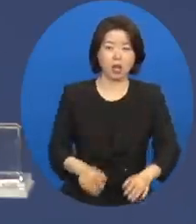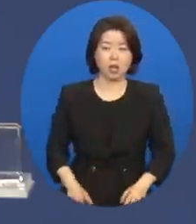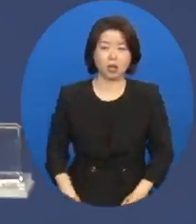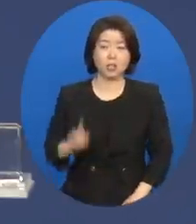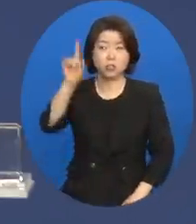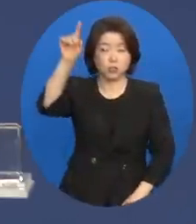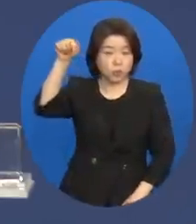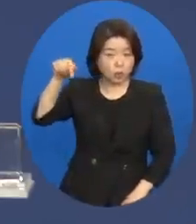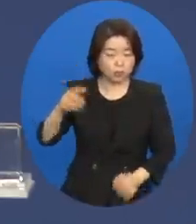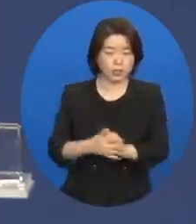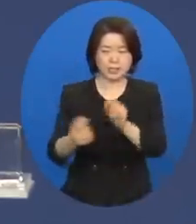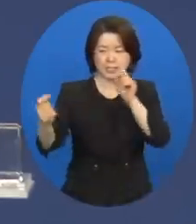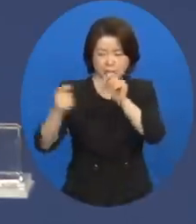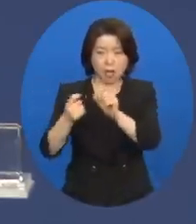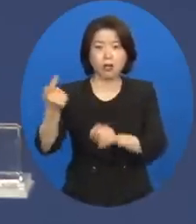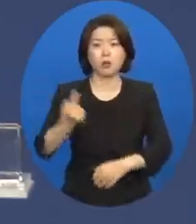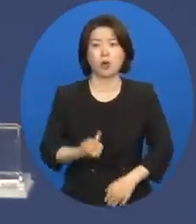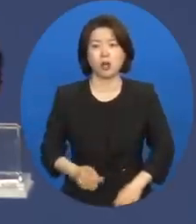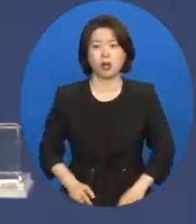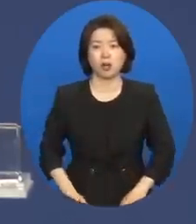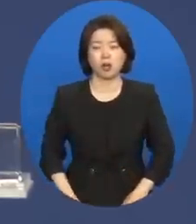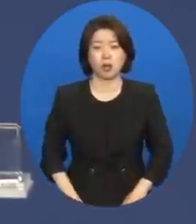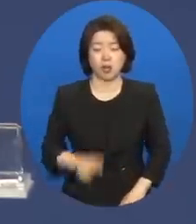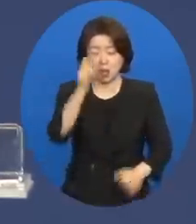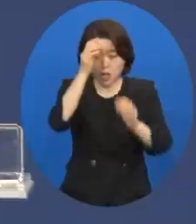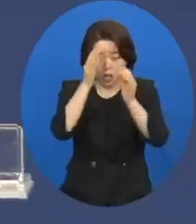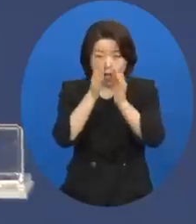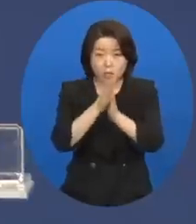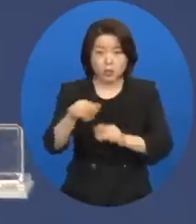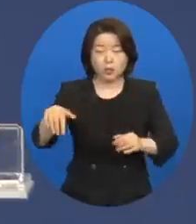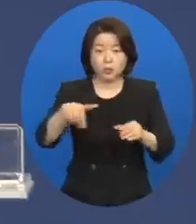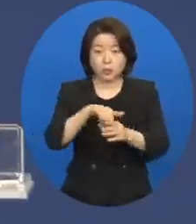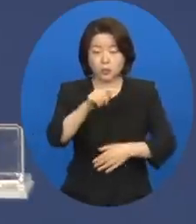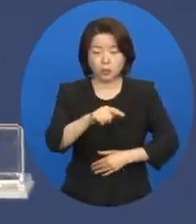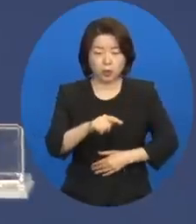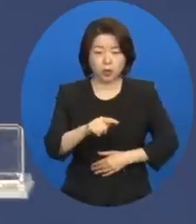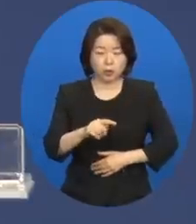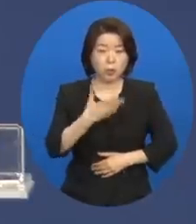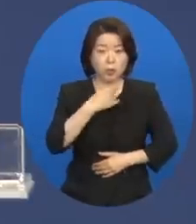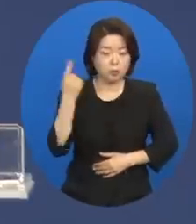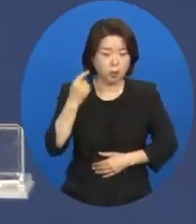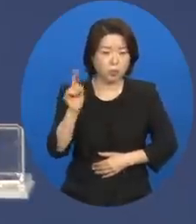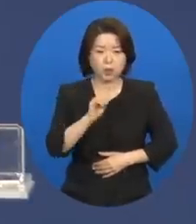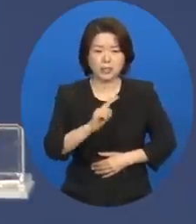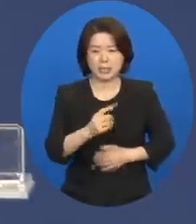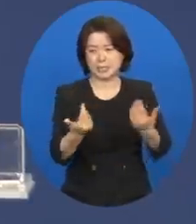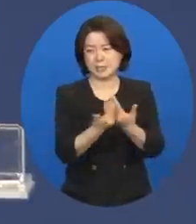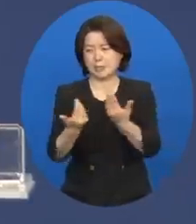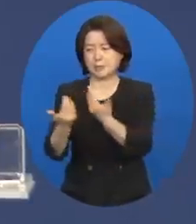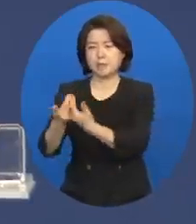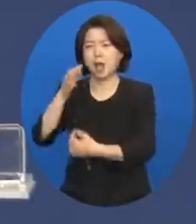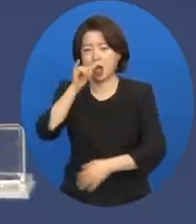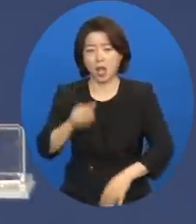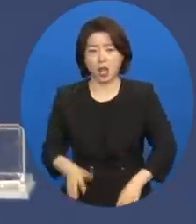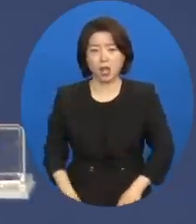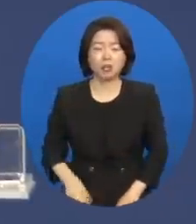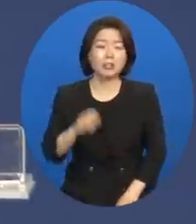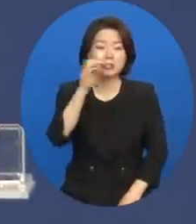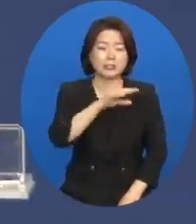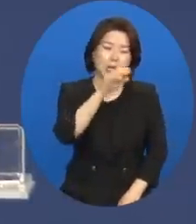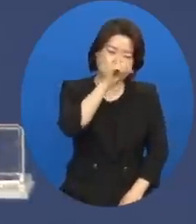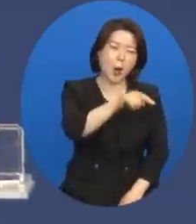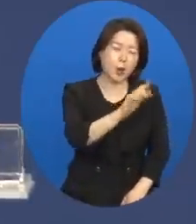천국이 가까웠느니라! 하셨어요. 기독교의 복음은 어디서나 저항을 받아요. 왜냐하면 그냥 대강 좋은 게